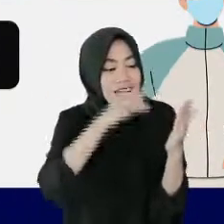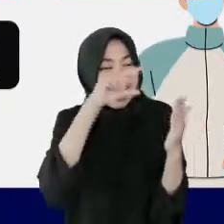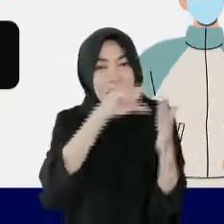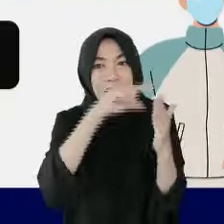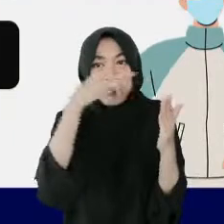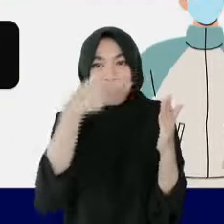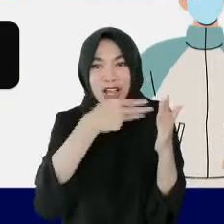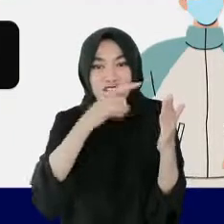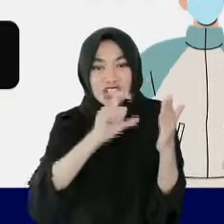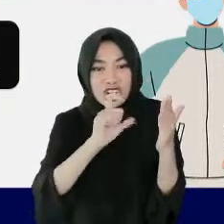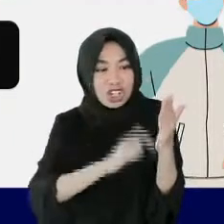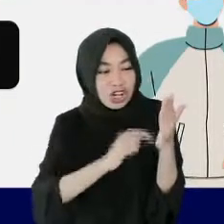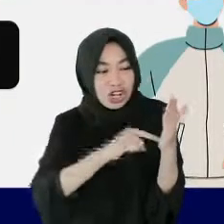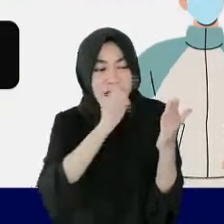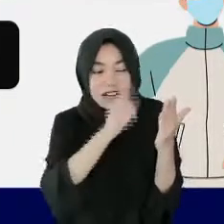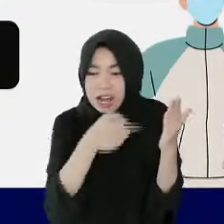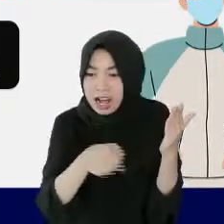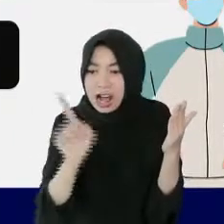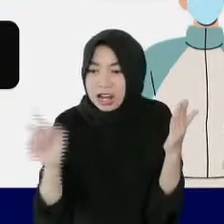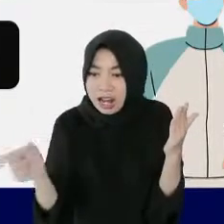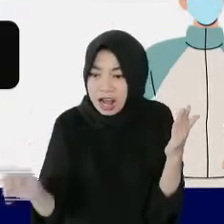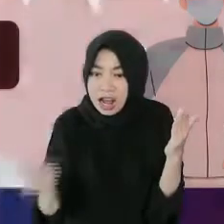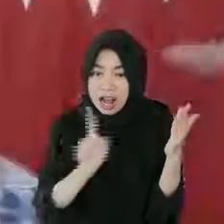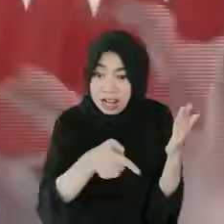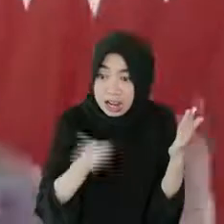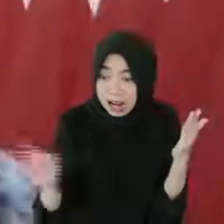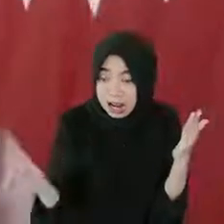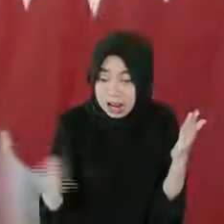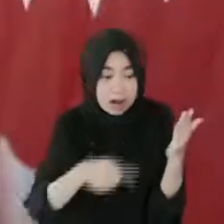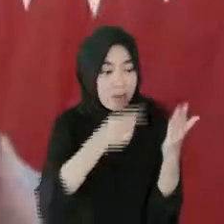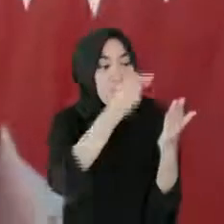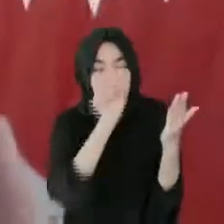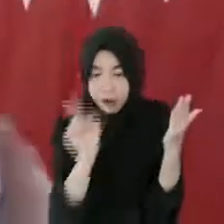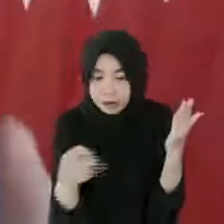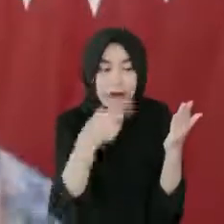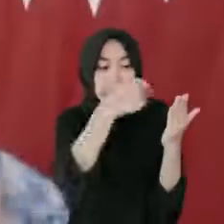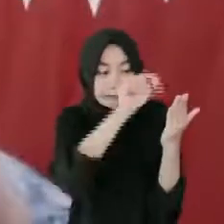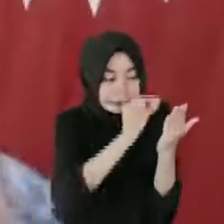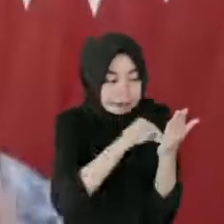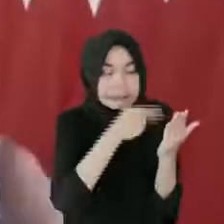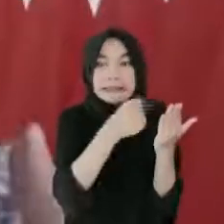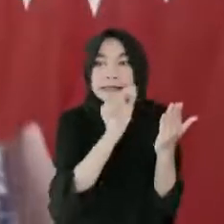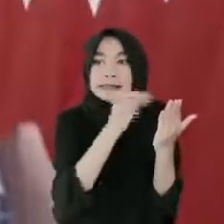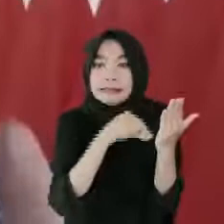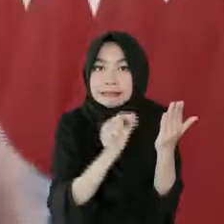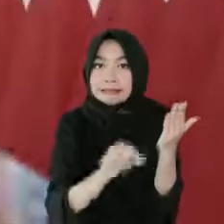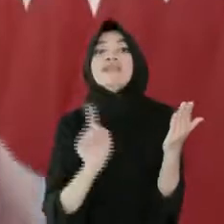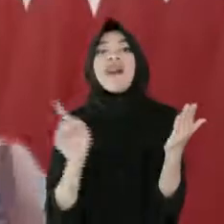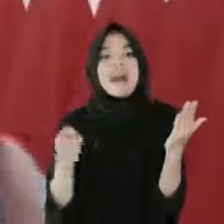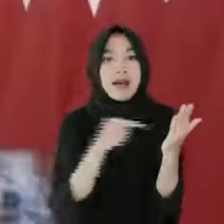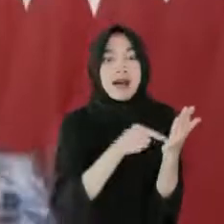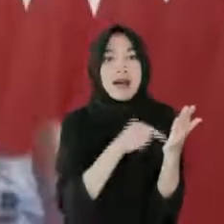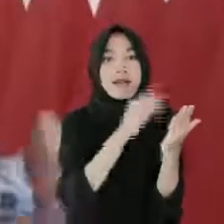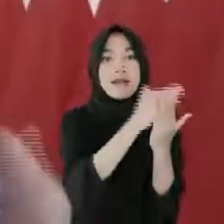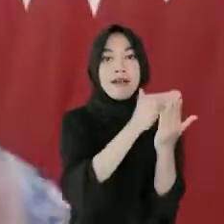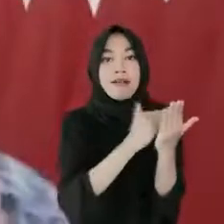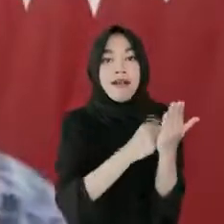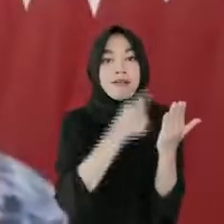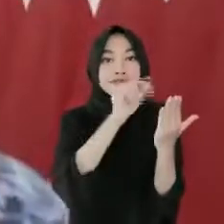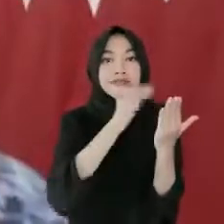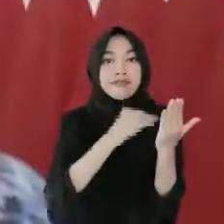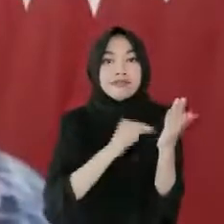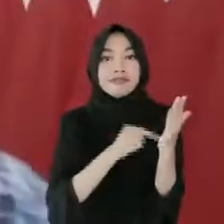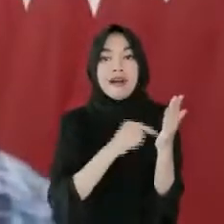abcd Apakah sudah tersedia dengan baik atau tidak jadi ada daftar periksa atau checklist lalu teman-teman